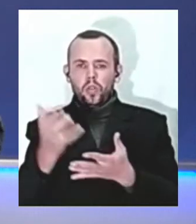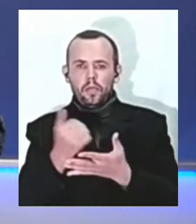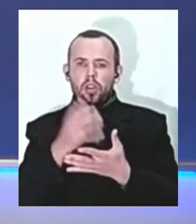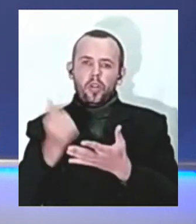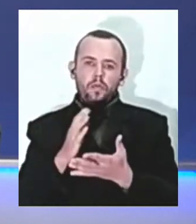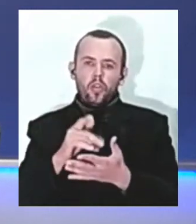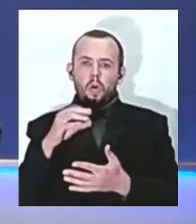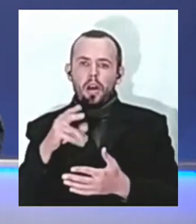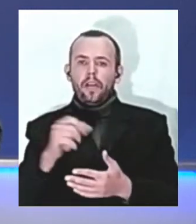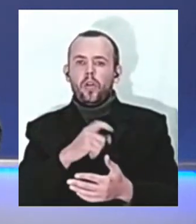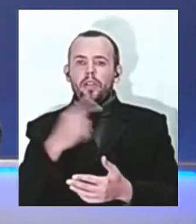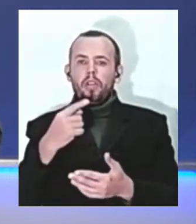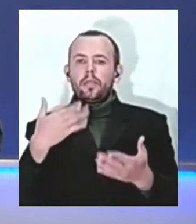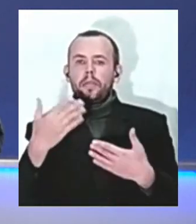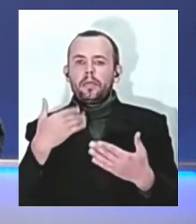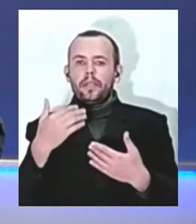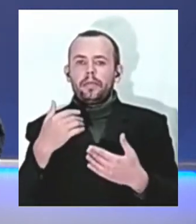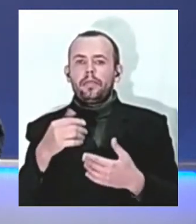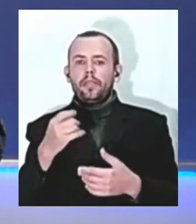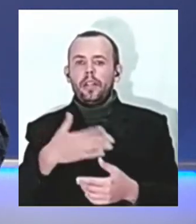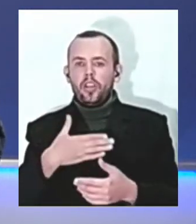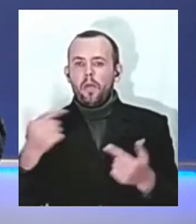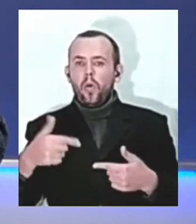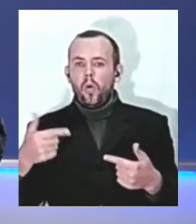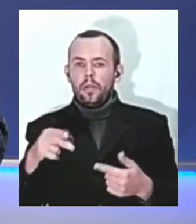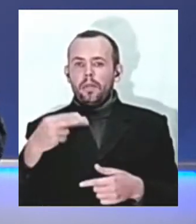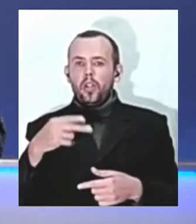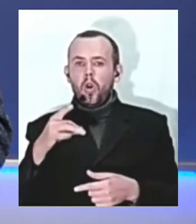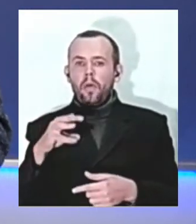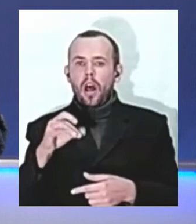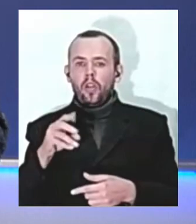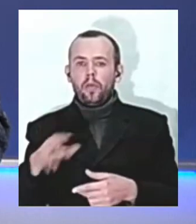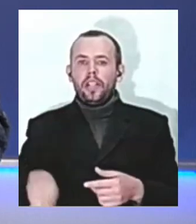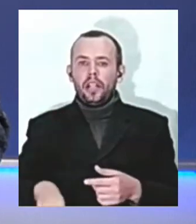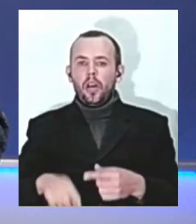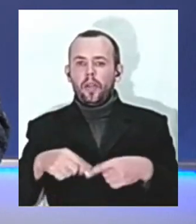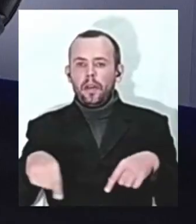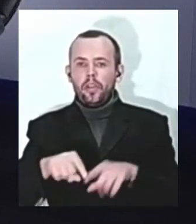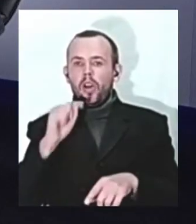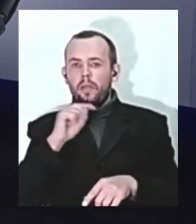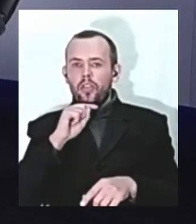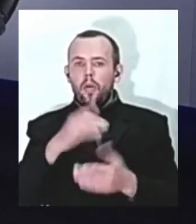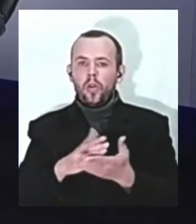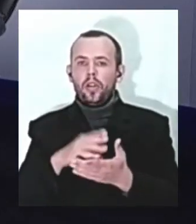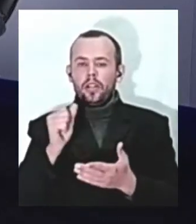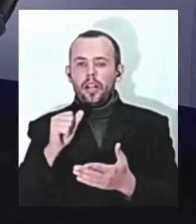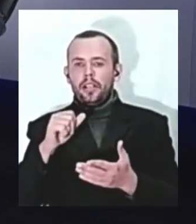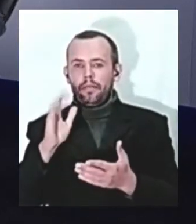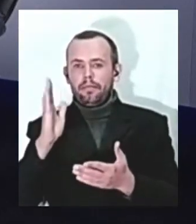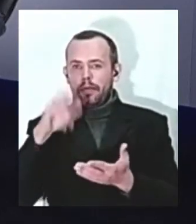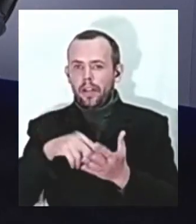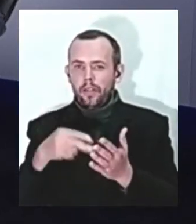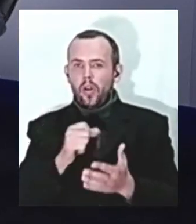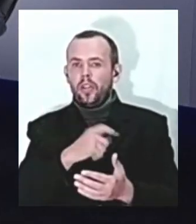області. Спілкувалися з нашим гостем Дмитром Радоловим, директором департаменту економічної політики та стратегічного планування Одеської обласної